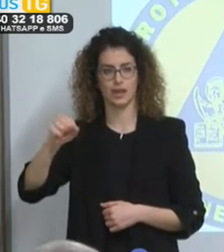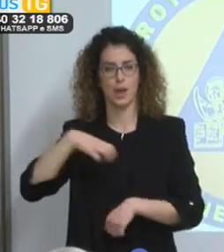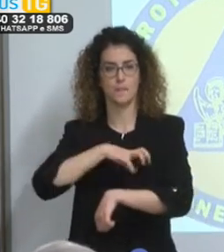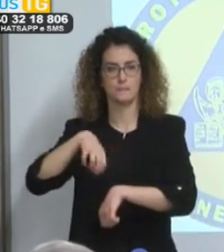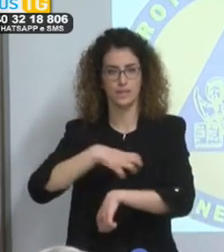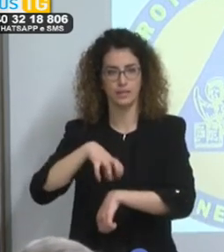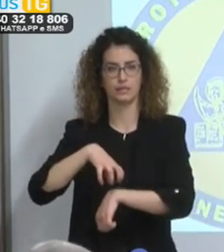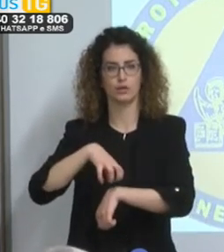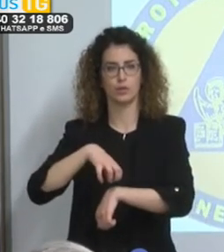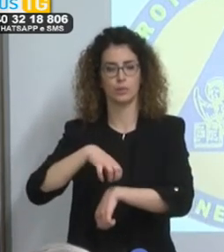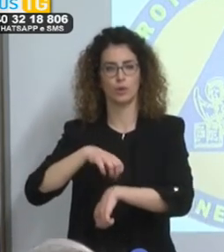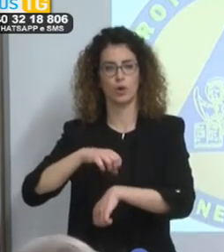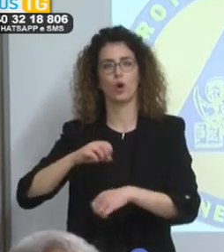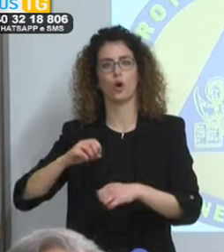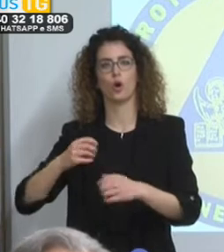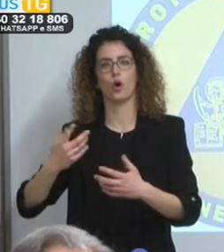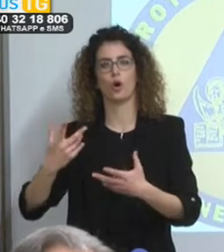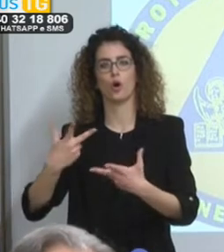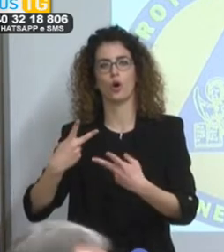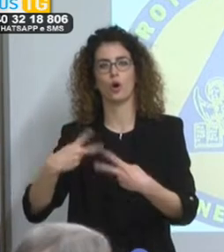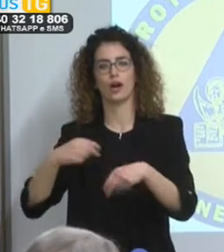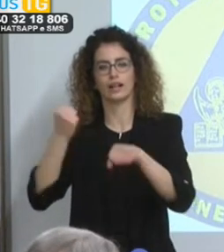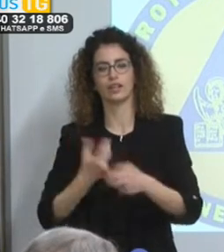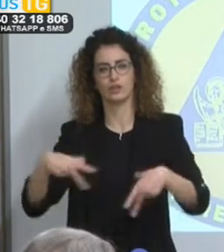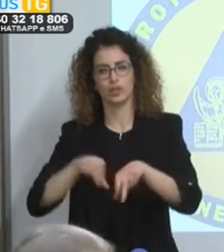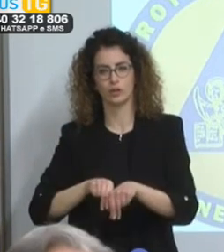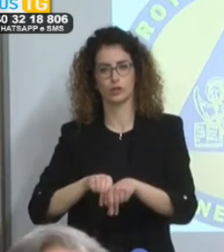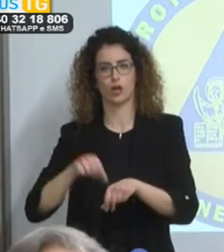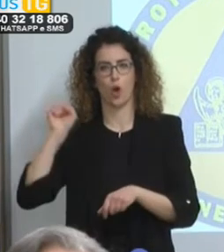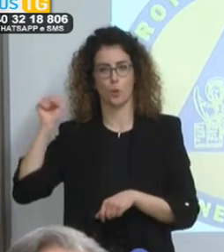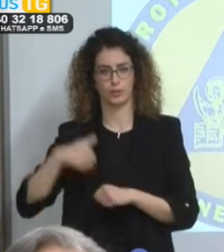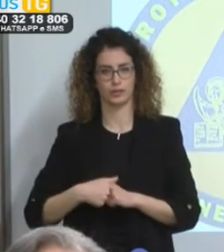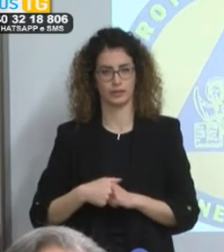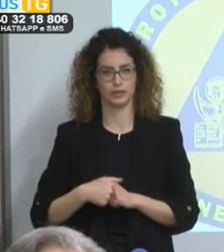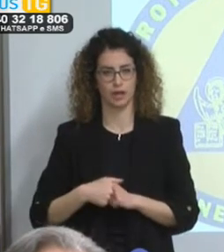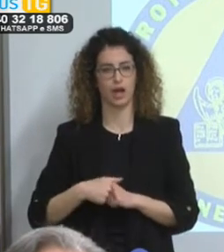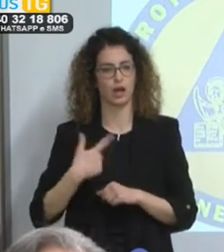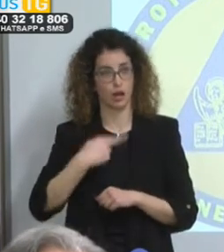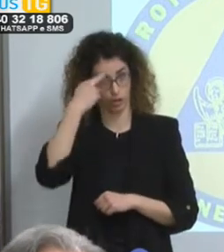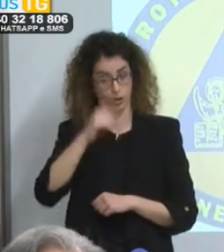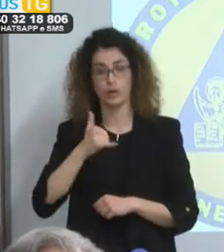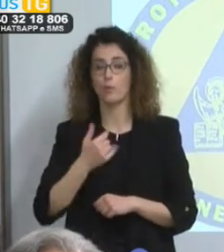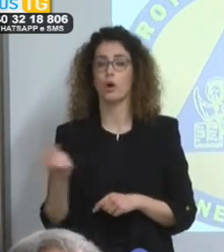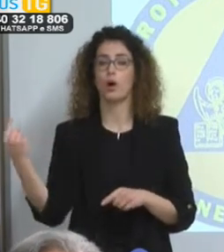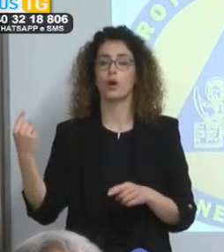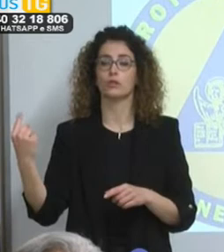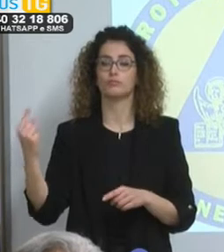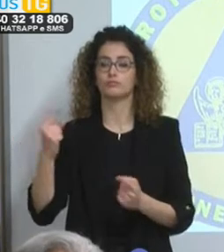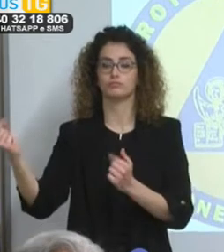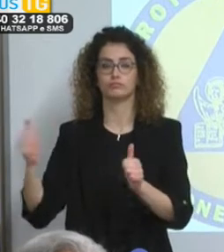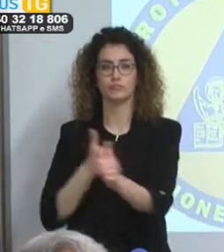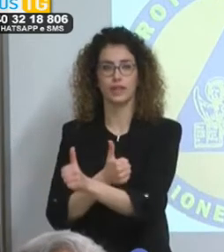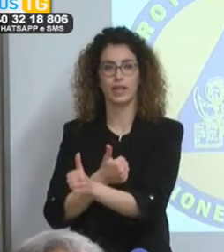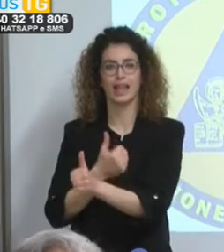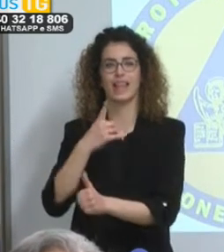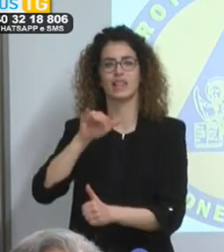Rifondazione Comunista. Tu non te lo ricordavi neanche. E poi arrivò Di Pietro. E poi venne Di Pietro, sì. No, prima